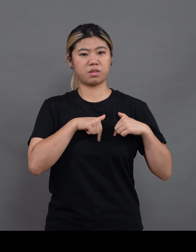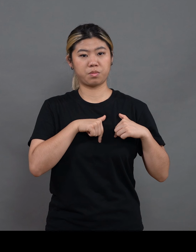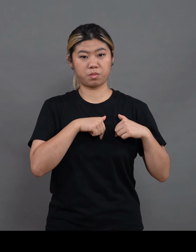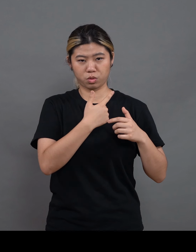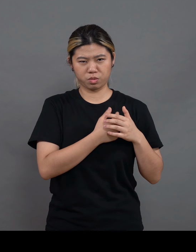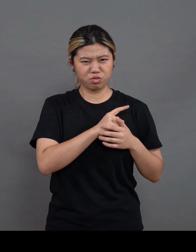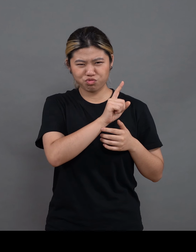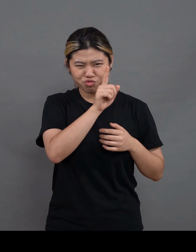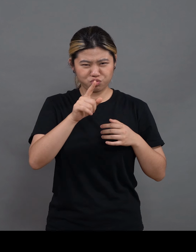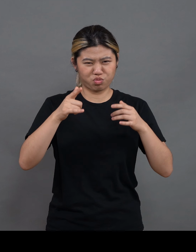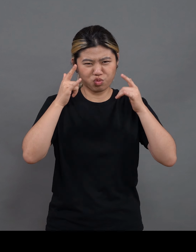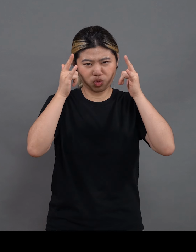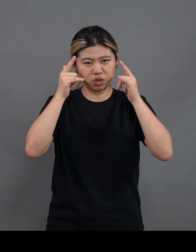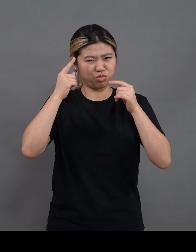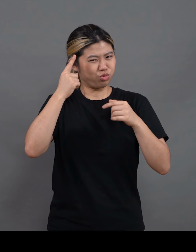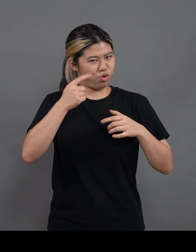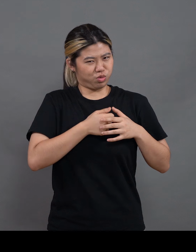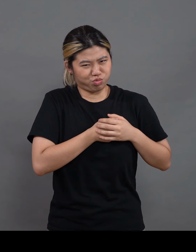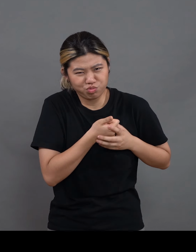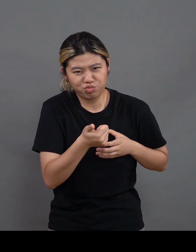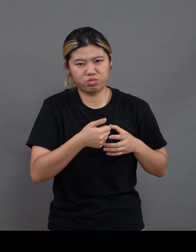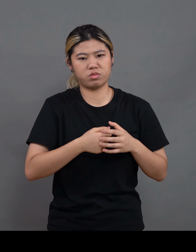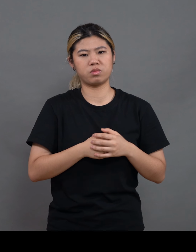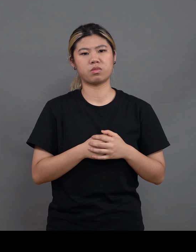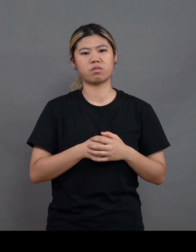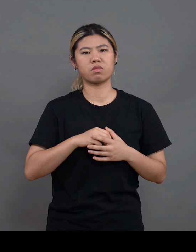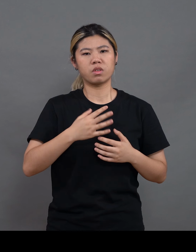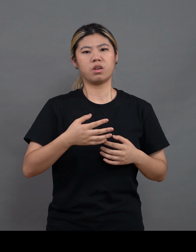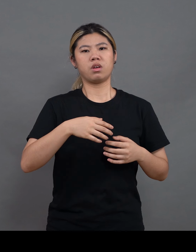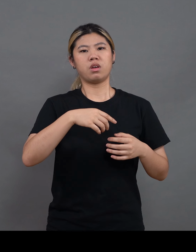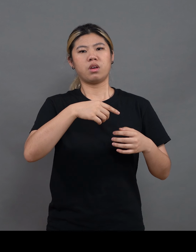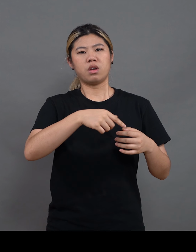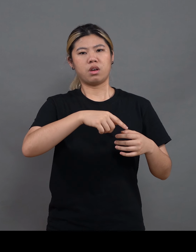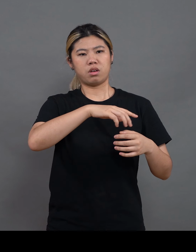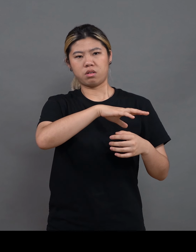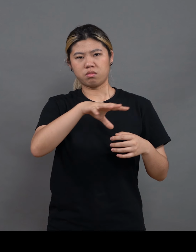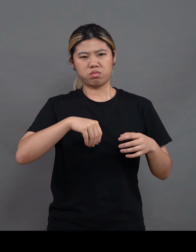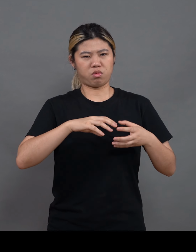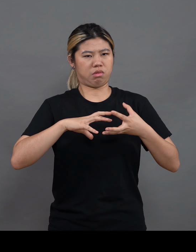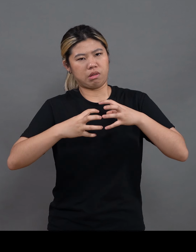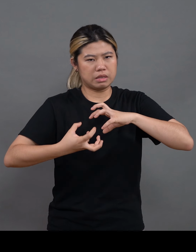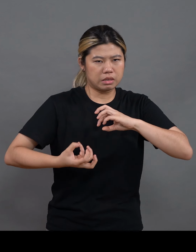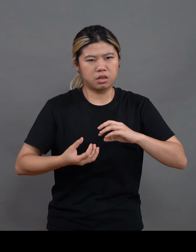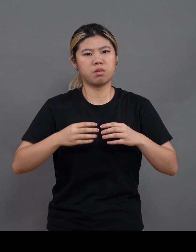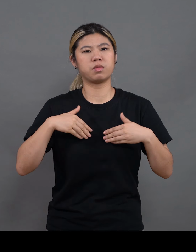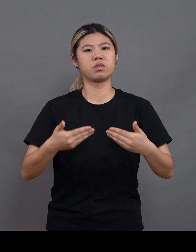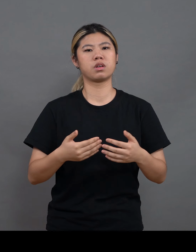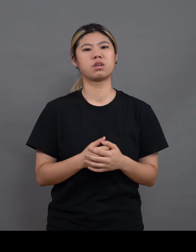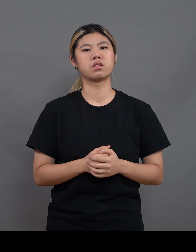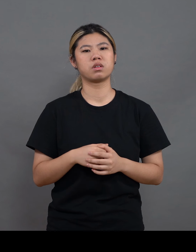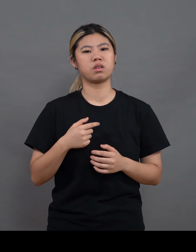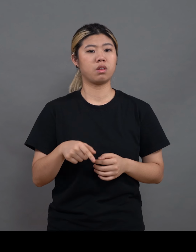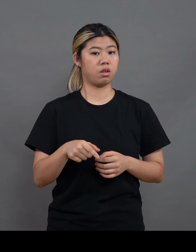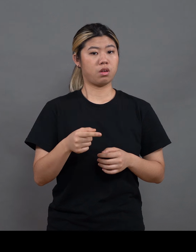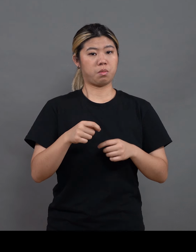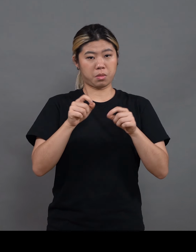你的心里的有某种魔鬼在往外冲出来，然后它就是一种被扭曲过的一种